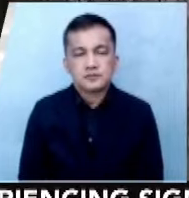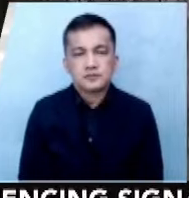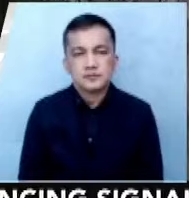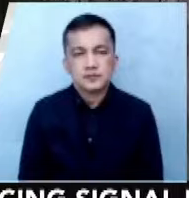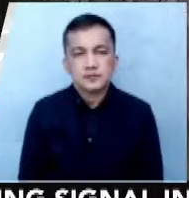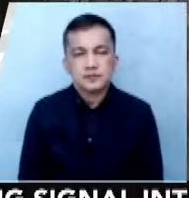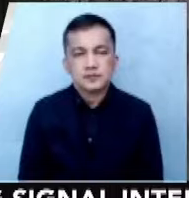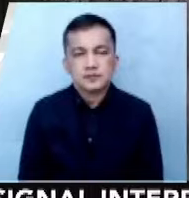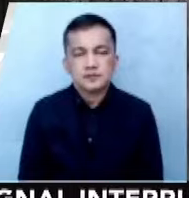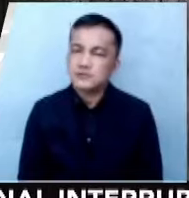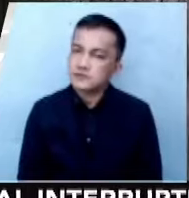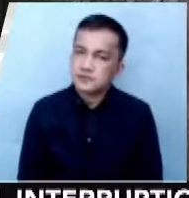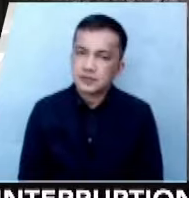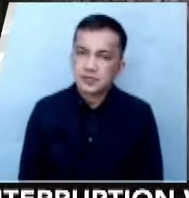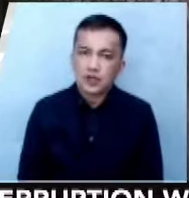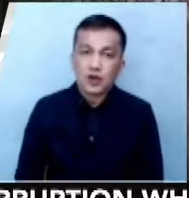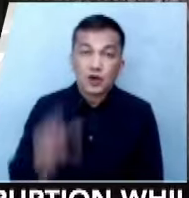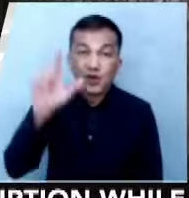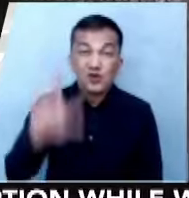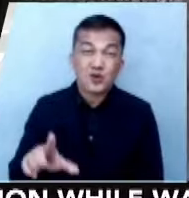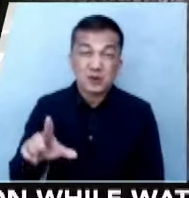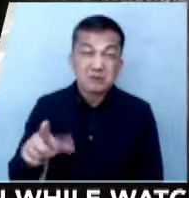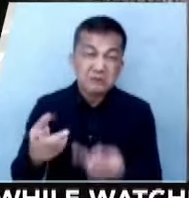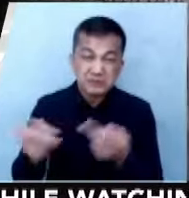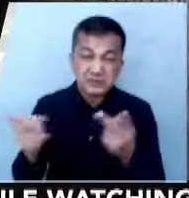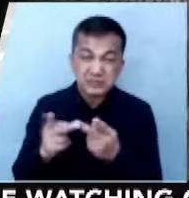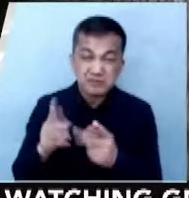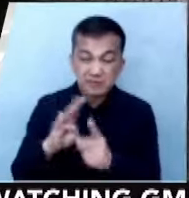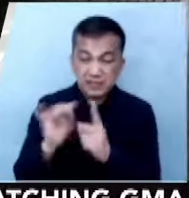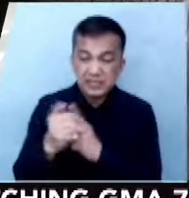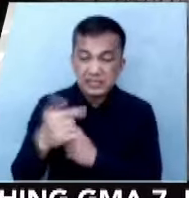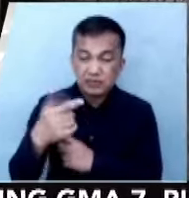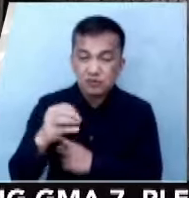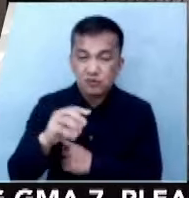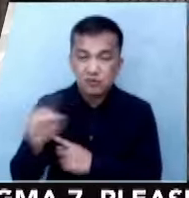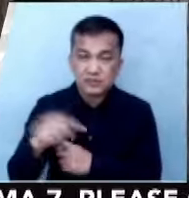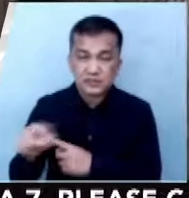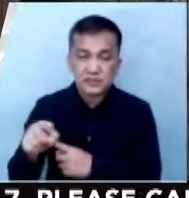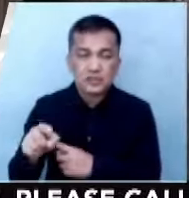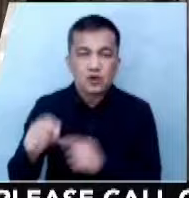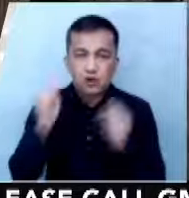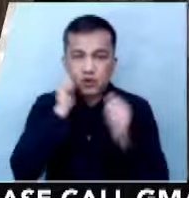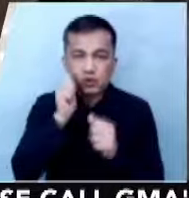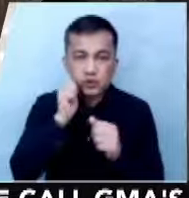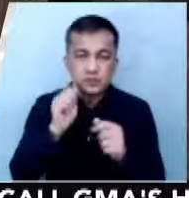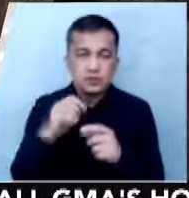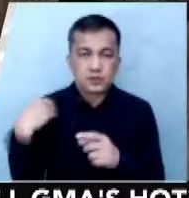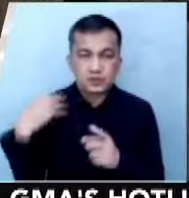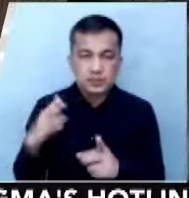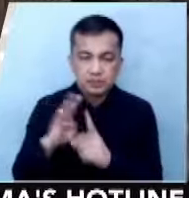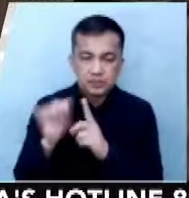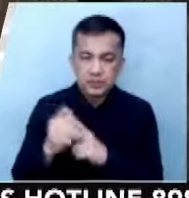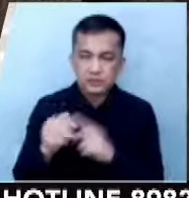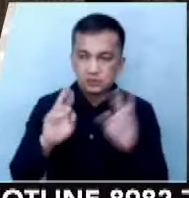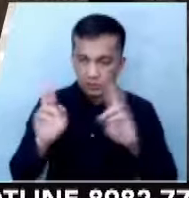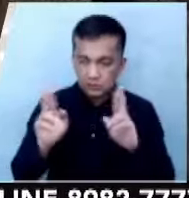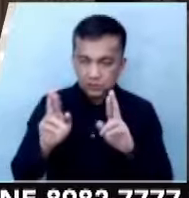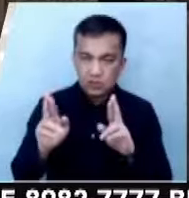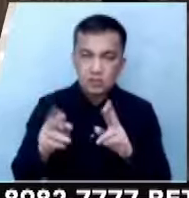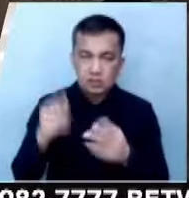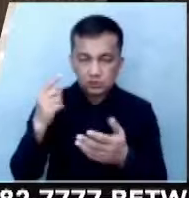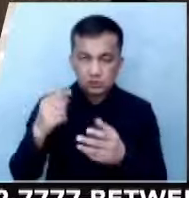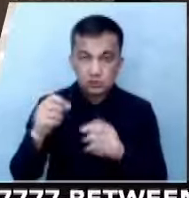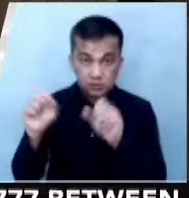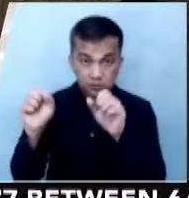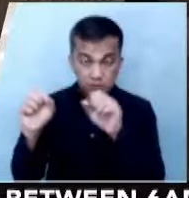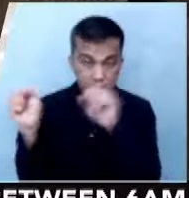Dahil catch basin nga itong Barangay Gomez, ay lagi naka-alerto ang mga opisyal at tauhan ng barangay tuwing may bagyo para daw yan masiguro ang mabilis